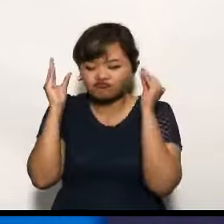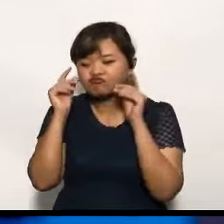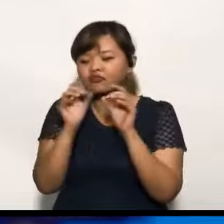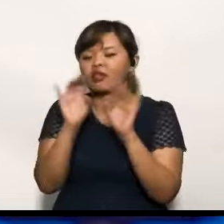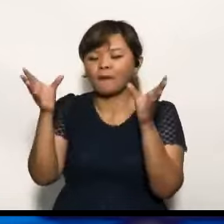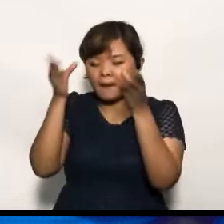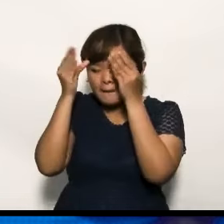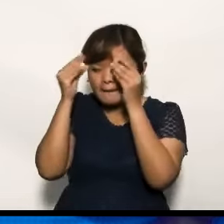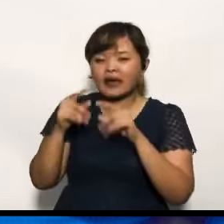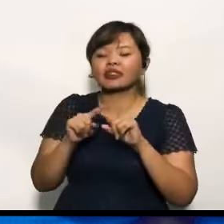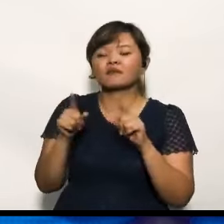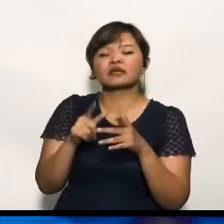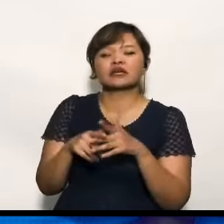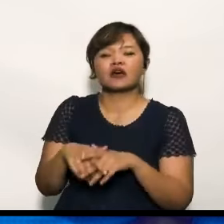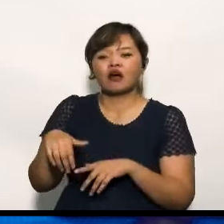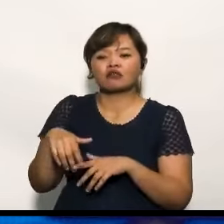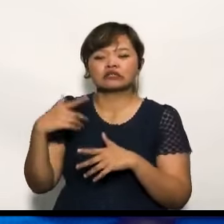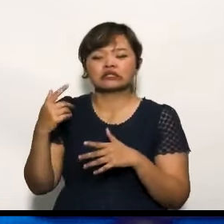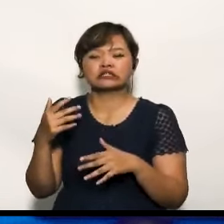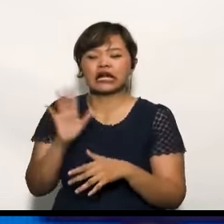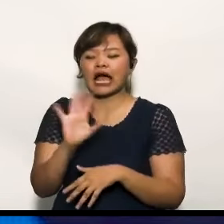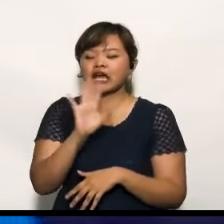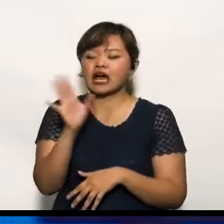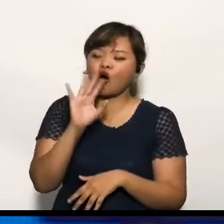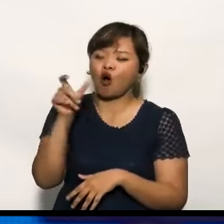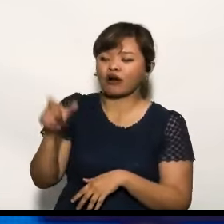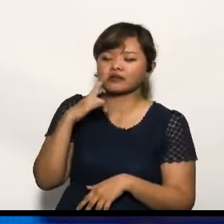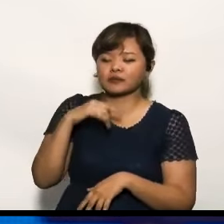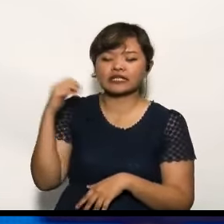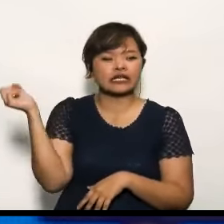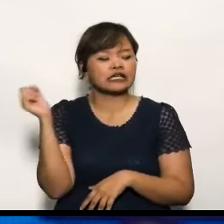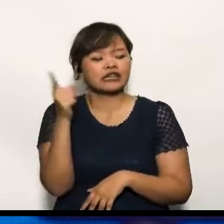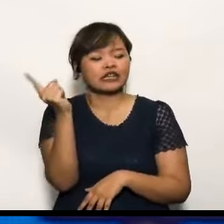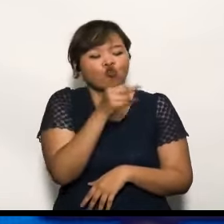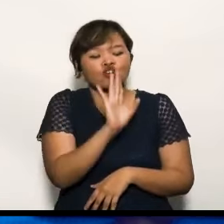in. Tapi gak ada orang yang bisa bicara dalam kehidupan dia.